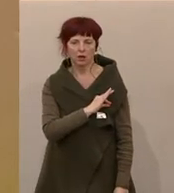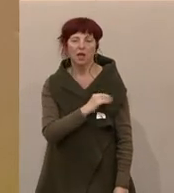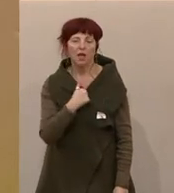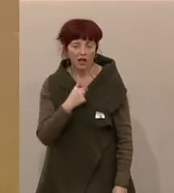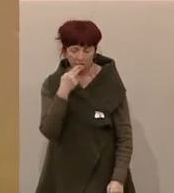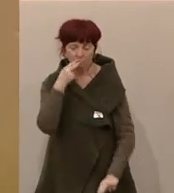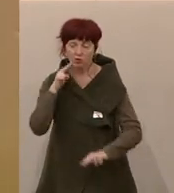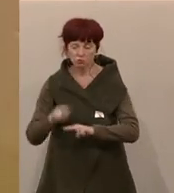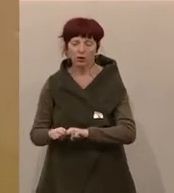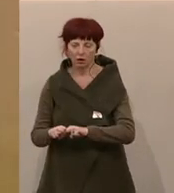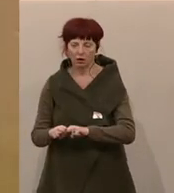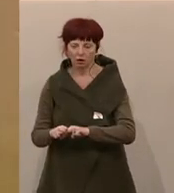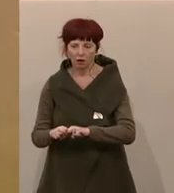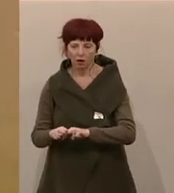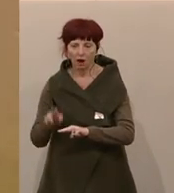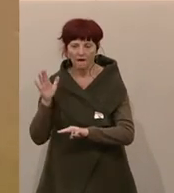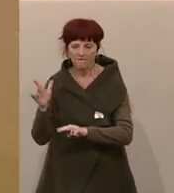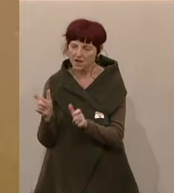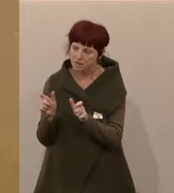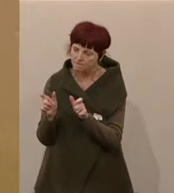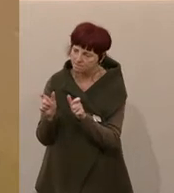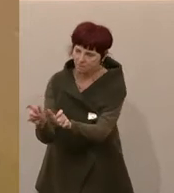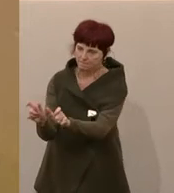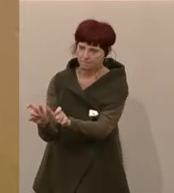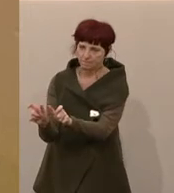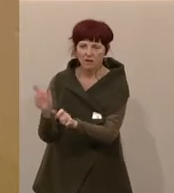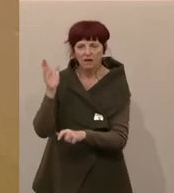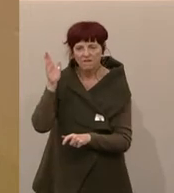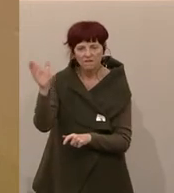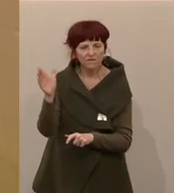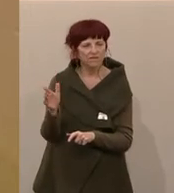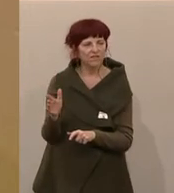ich verspreche Ihnen, wir werden Sie daran hindern. Ich